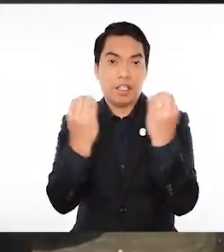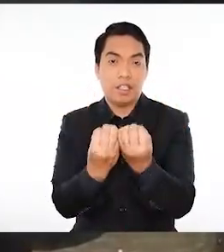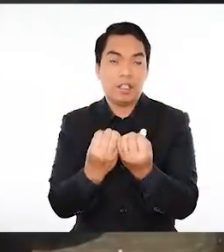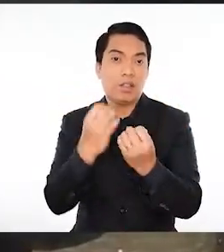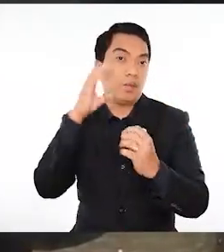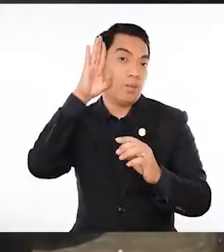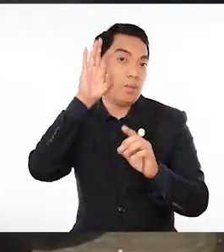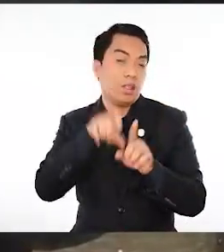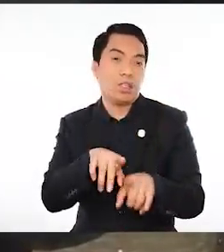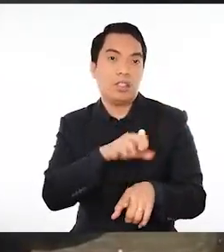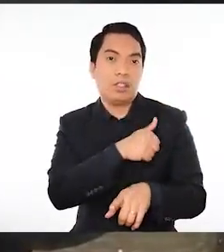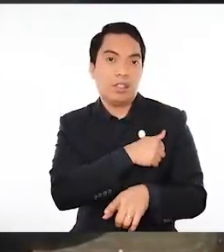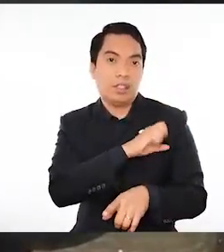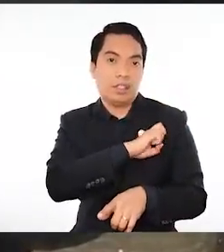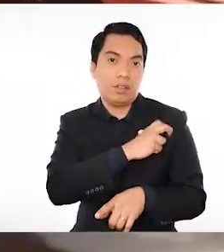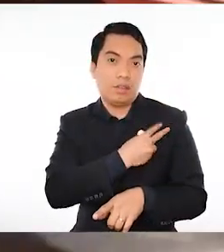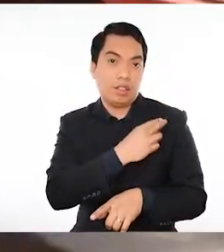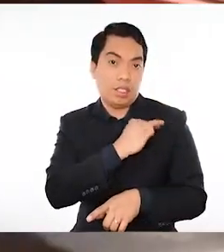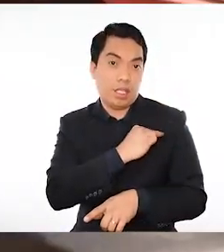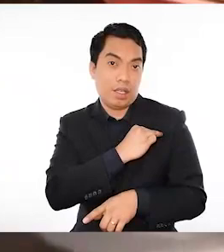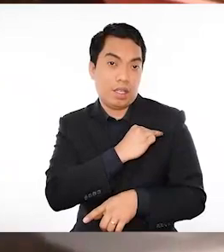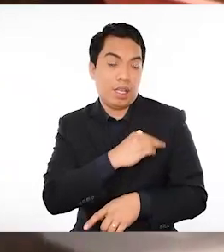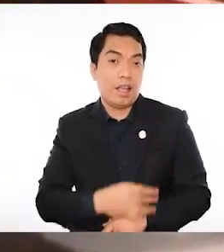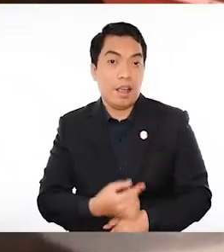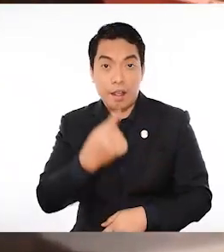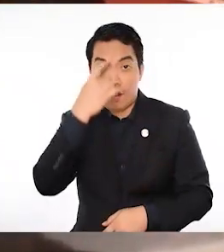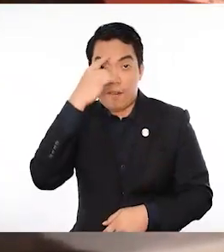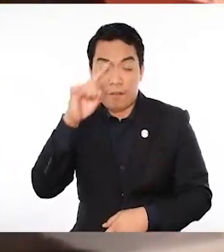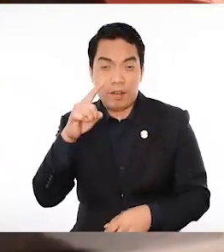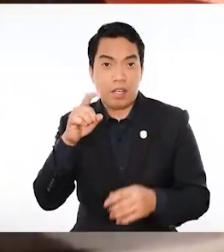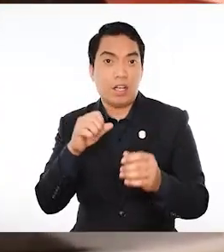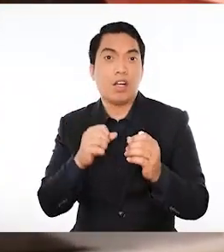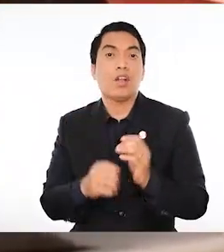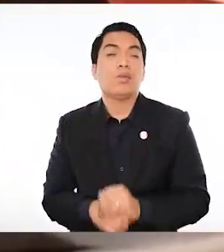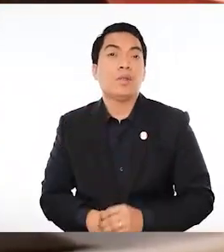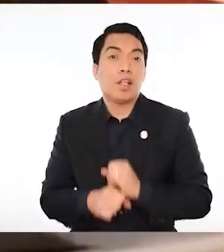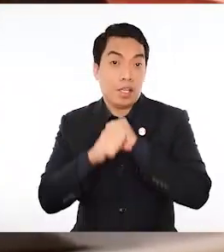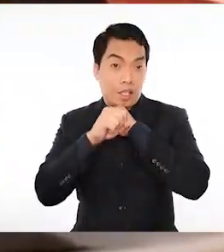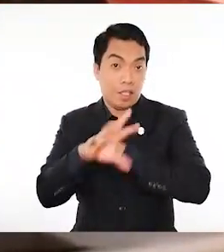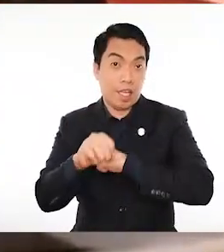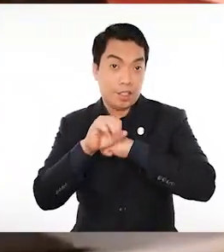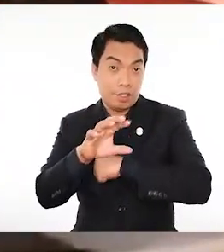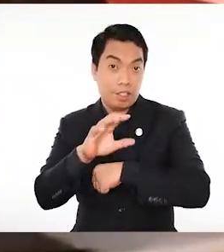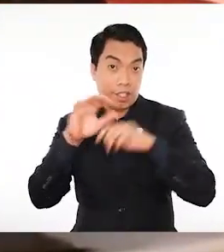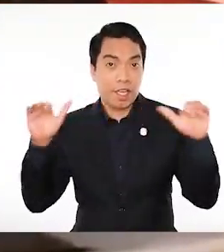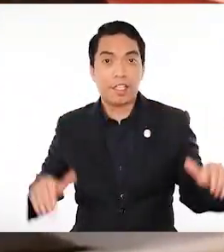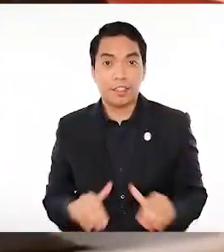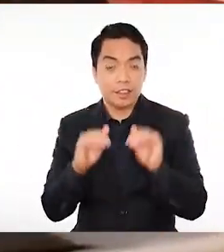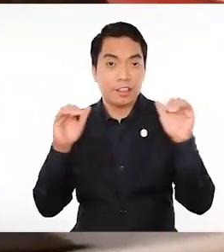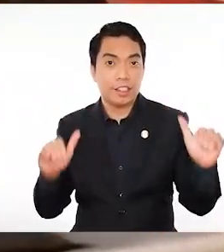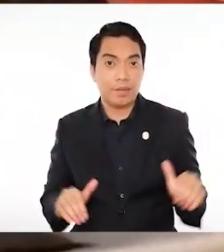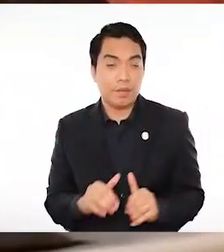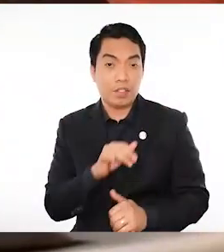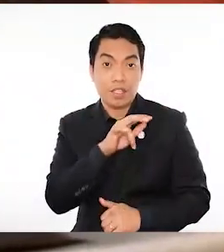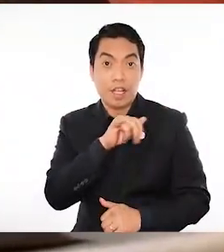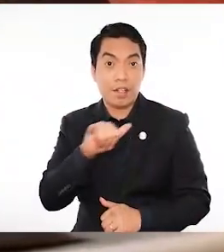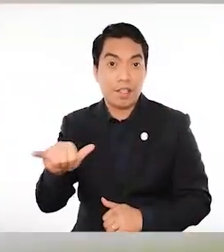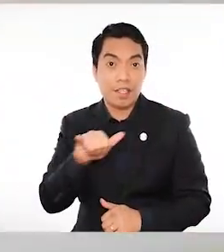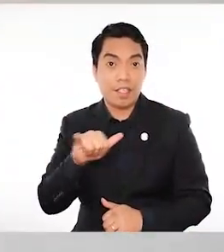Angelo Eranio V. Manalo sa paglulunsad po nila ng mga aktibidad gaya